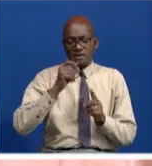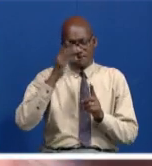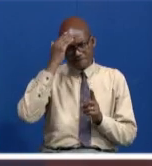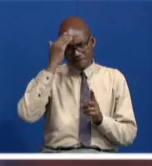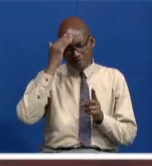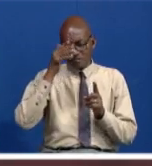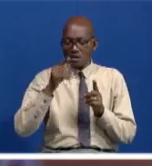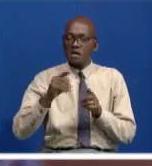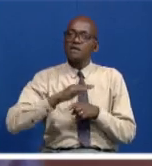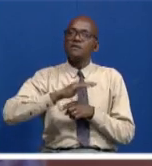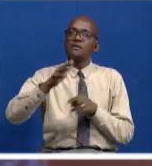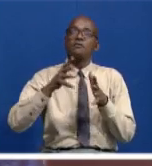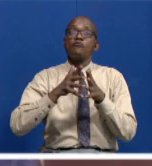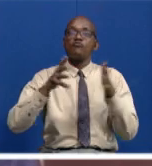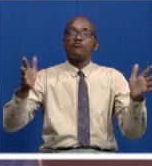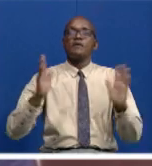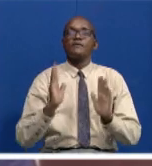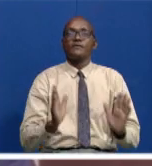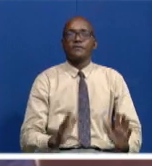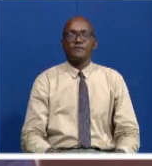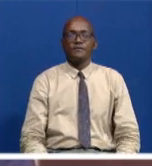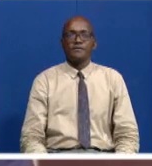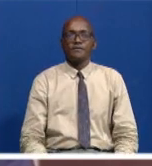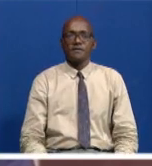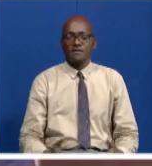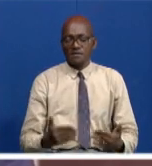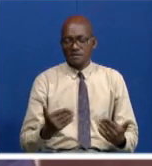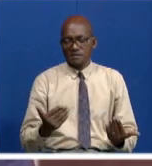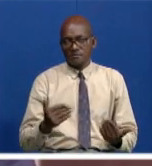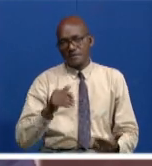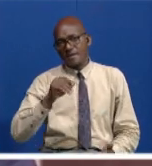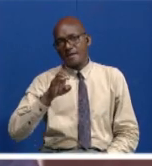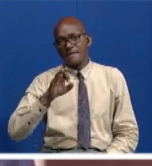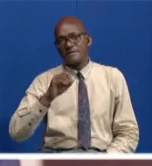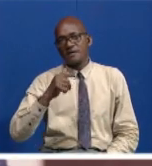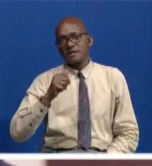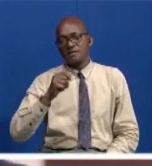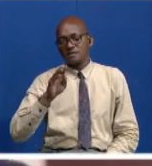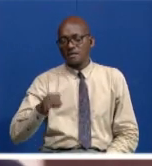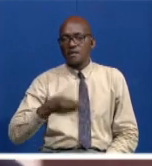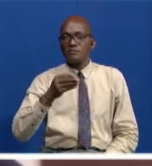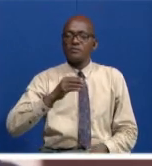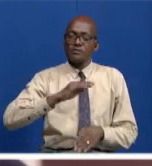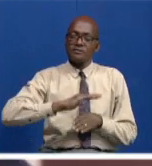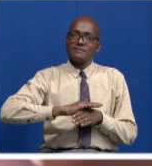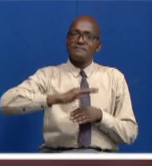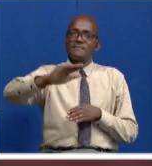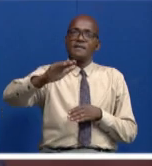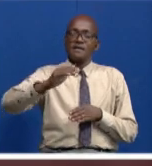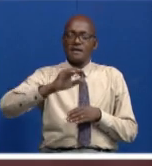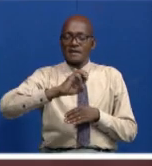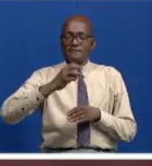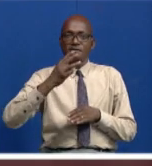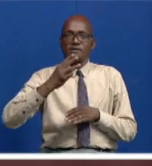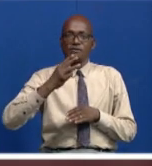haak fulani wakati ulea alipa he kij hi cheny